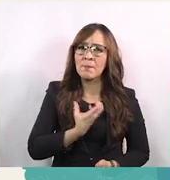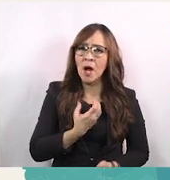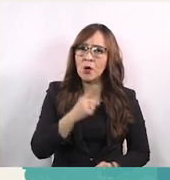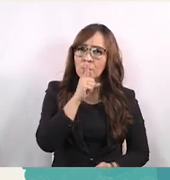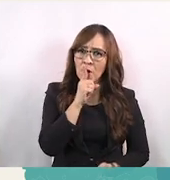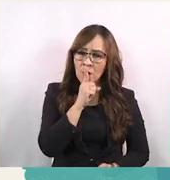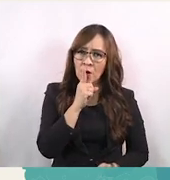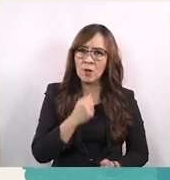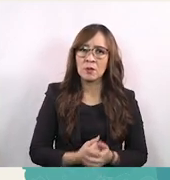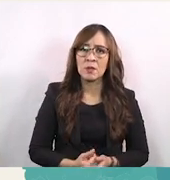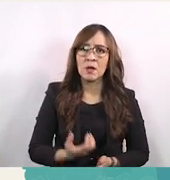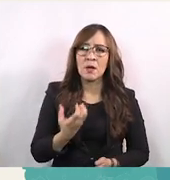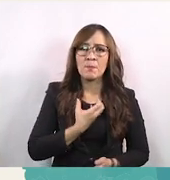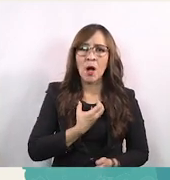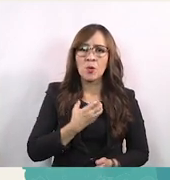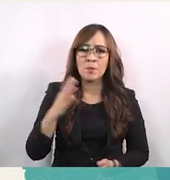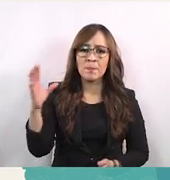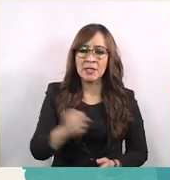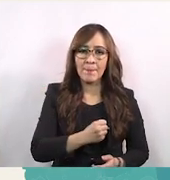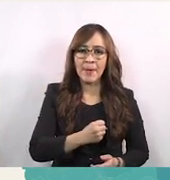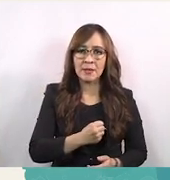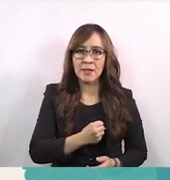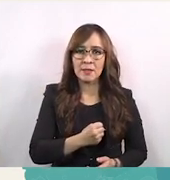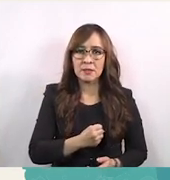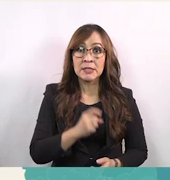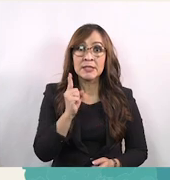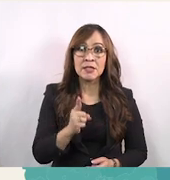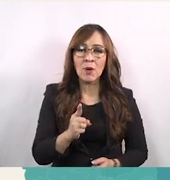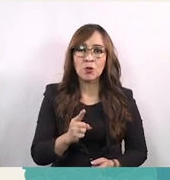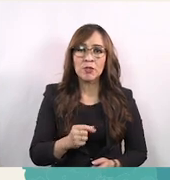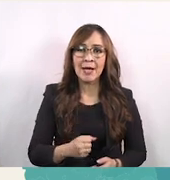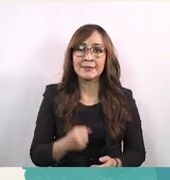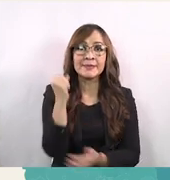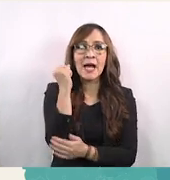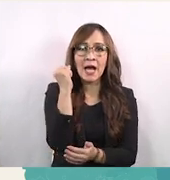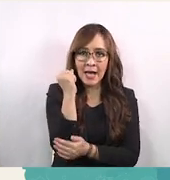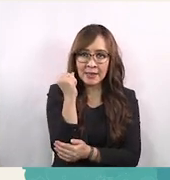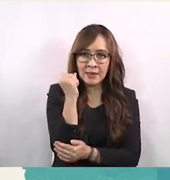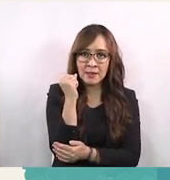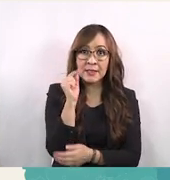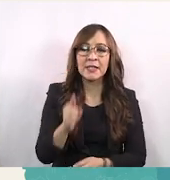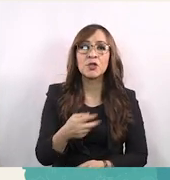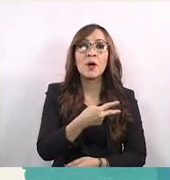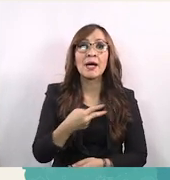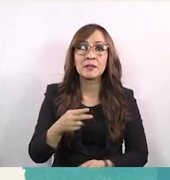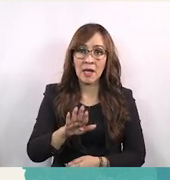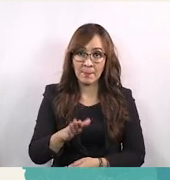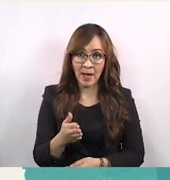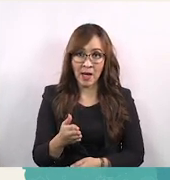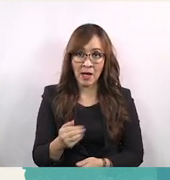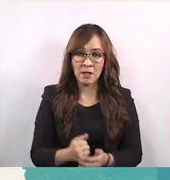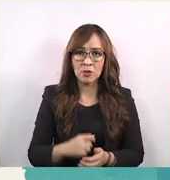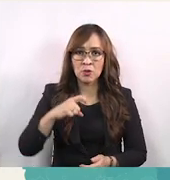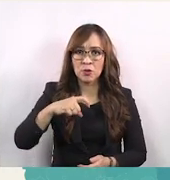orang yang rela buat apa saja demi mencapai tujuannya bahaya ia menulis surat asnama Wah berarti curang dan memerikan dengan materai